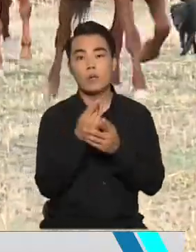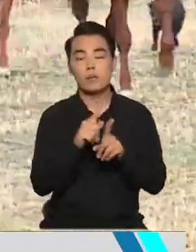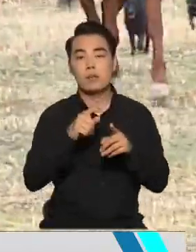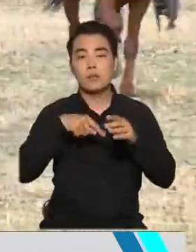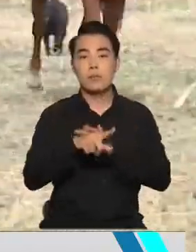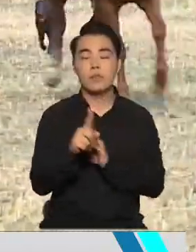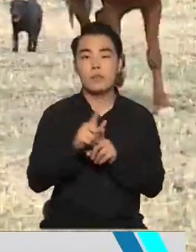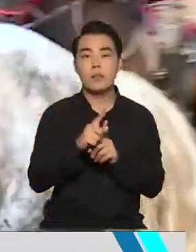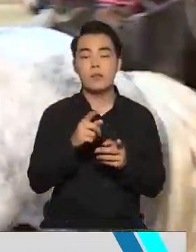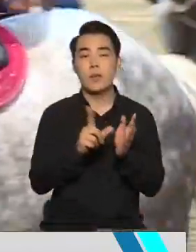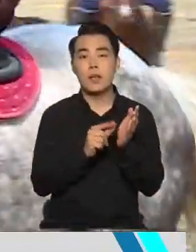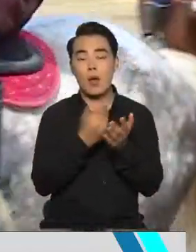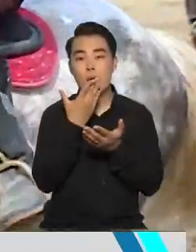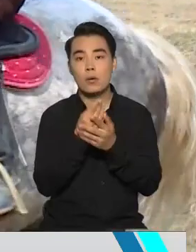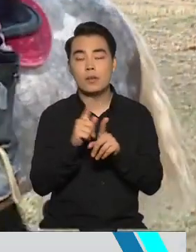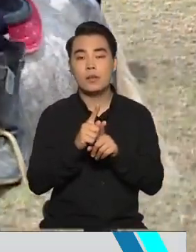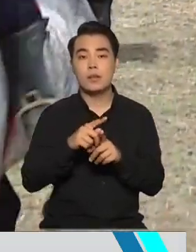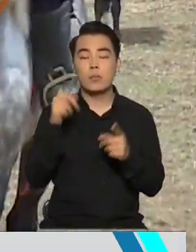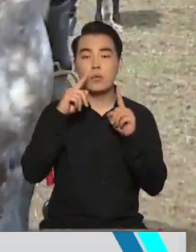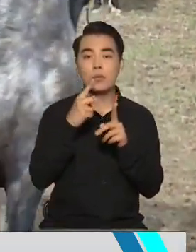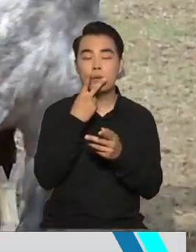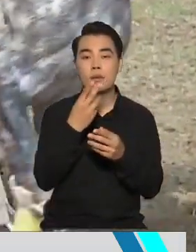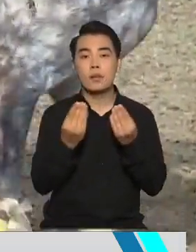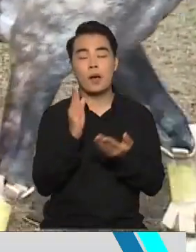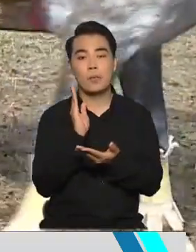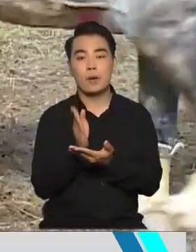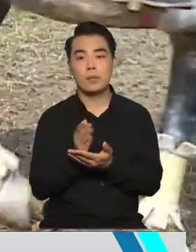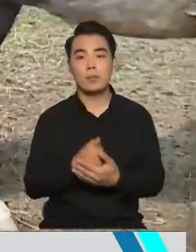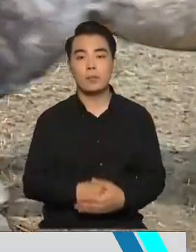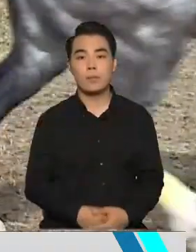делебесі қозған зейнеткер өзі де ойынға кірісіп кетті.